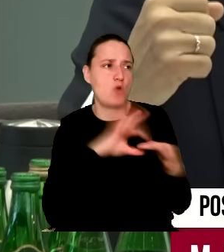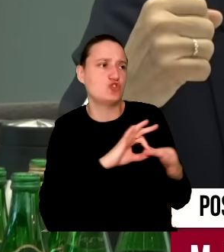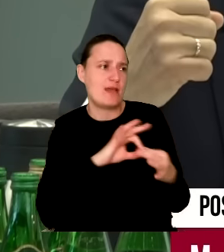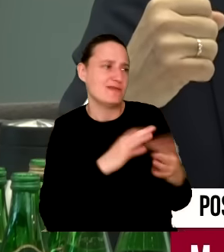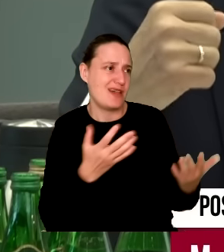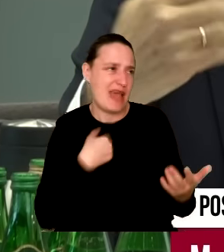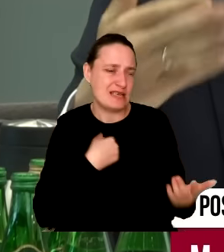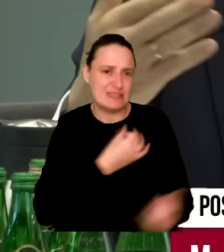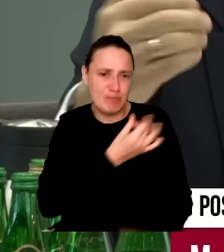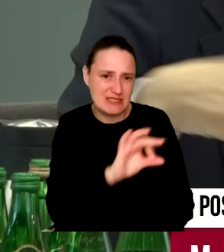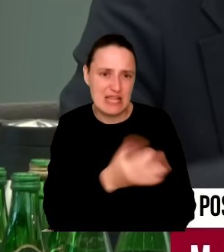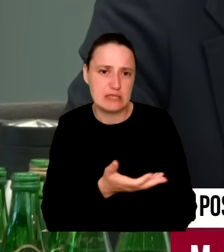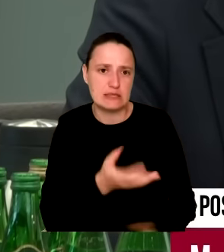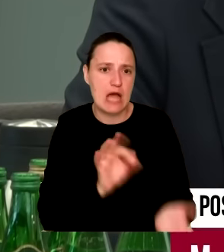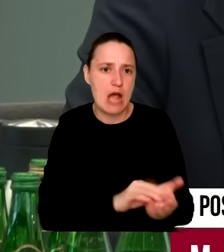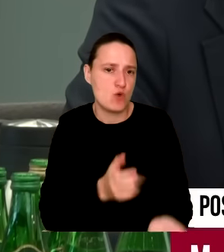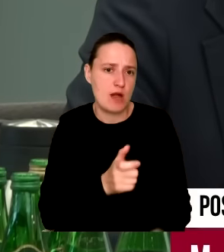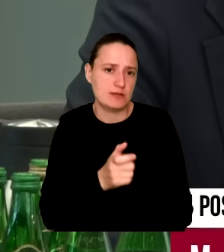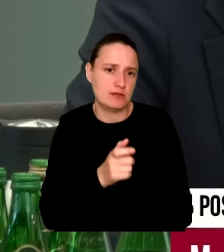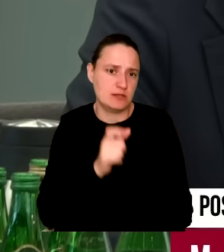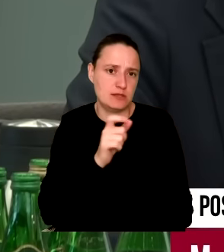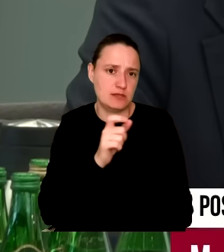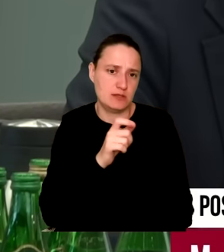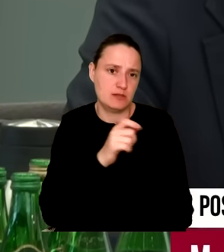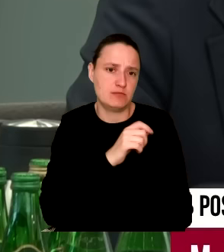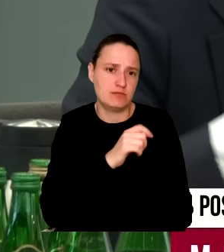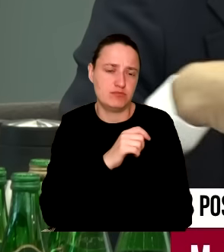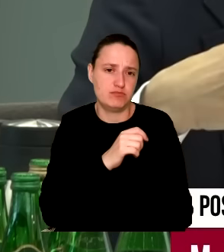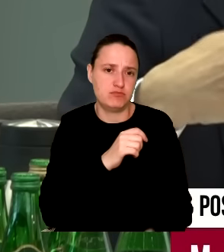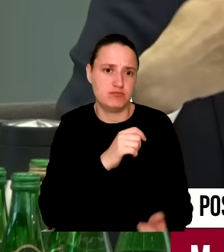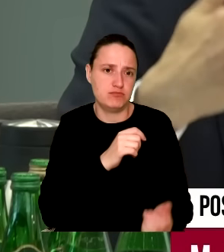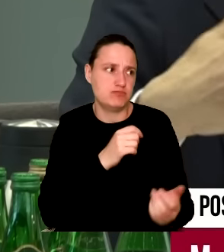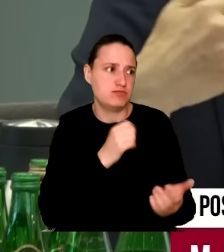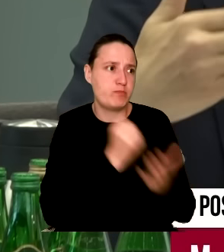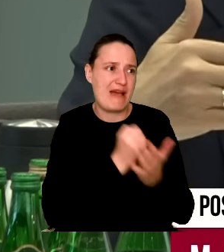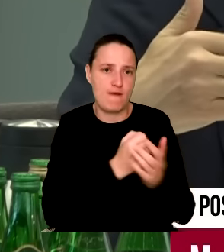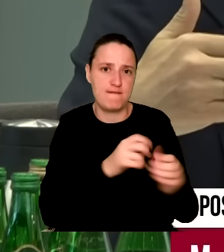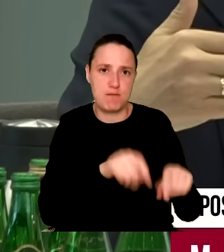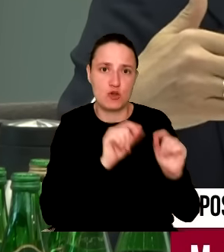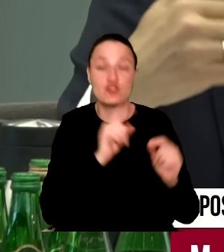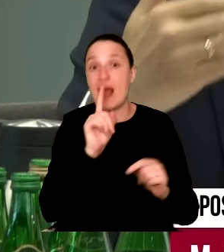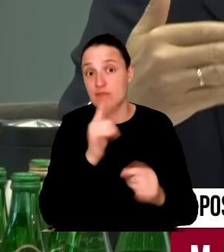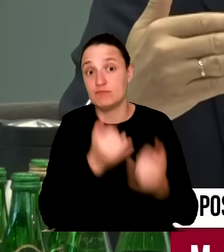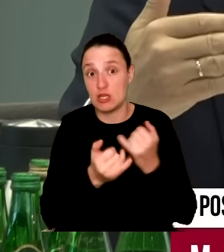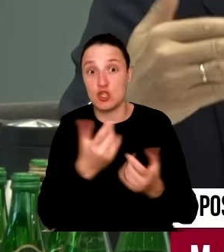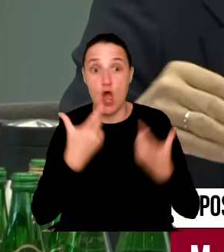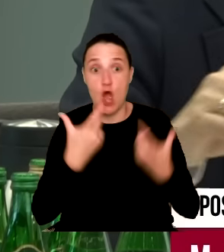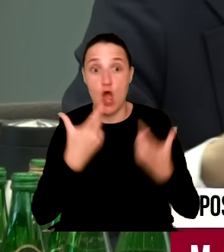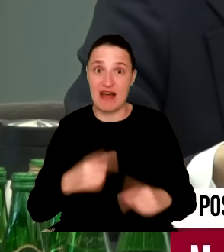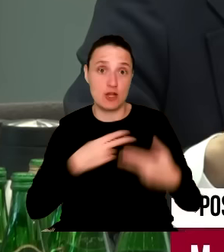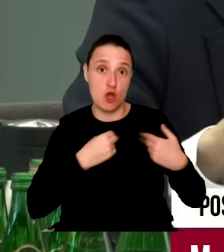specjalistą od kodeksu wyborczego ale mogę powiedzieć że jak przychodzi obywatel do lokalu